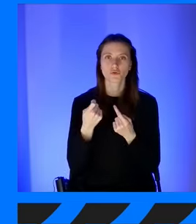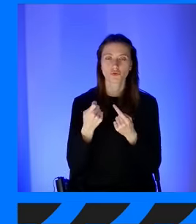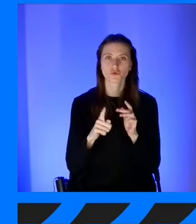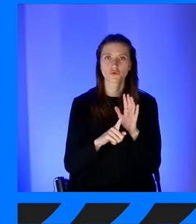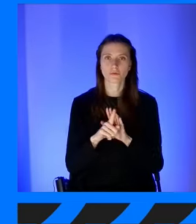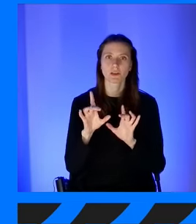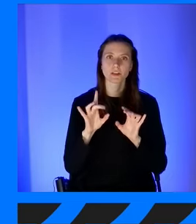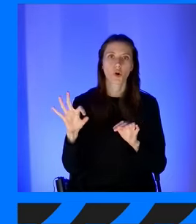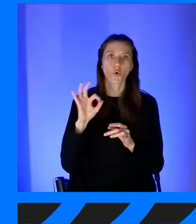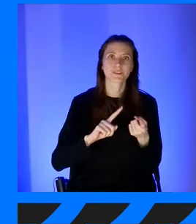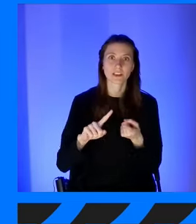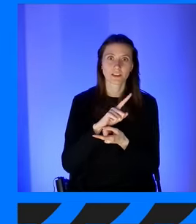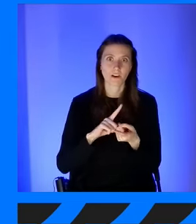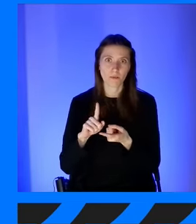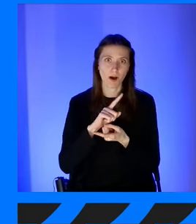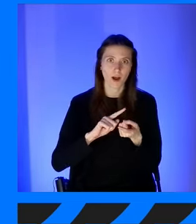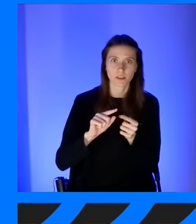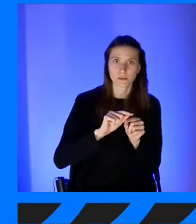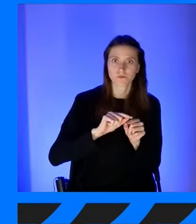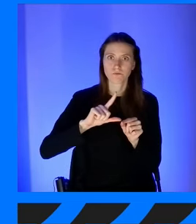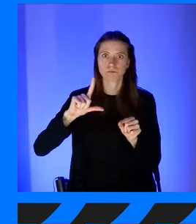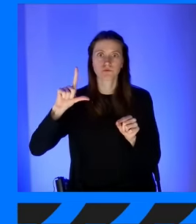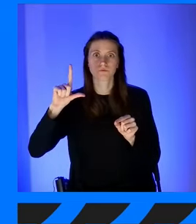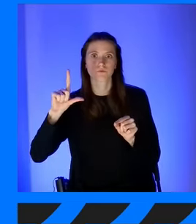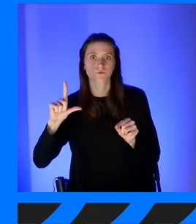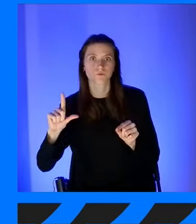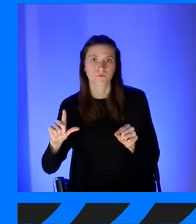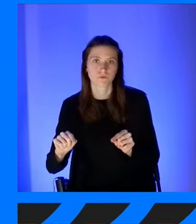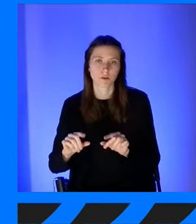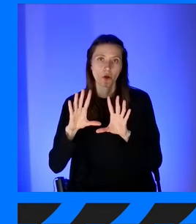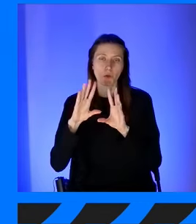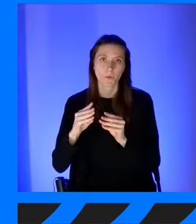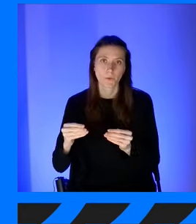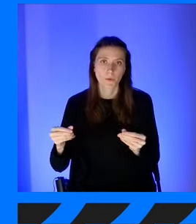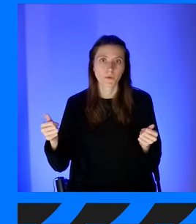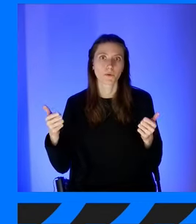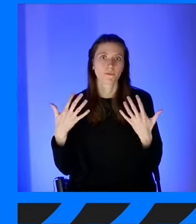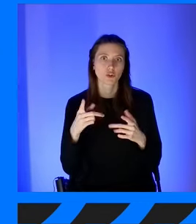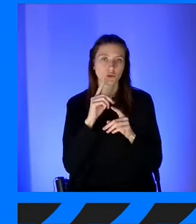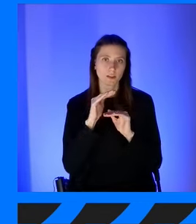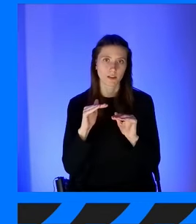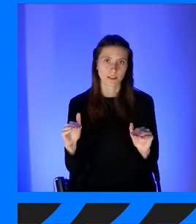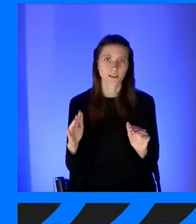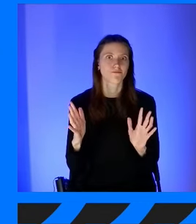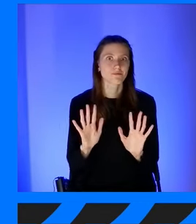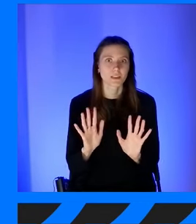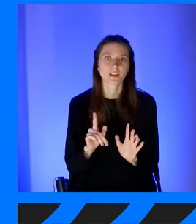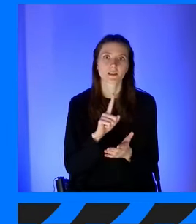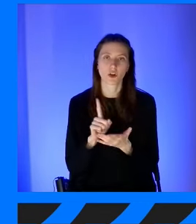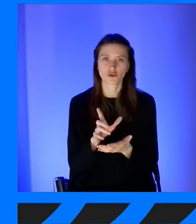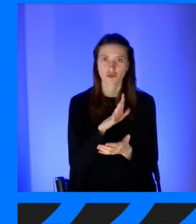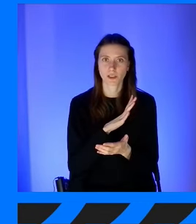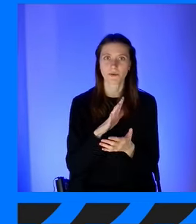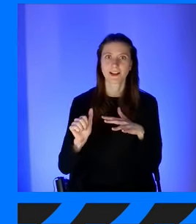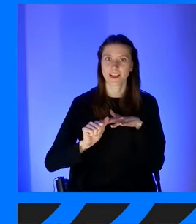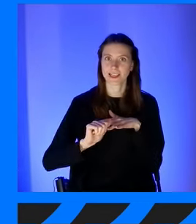пошутил да то есть бум пошл потом прошёл и вроде как всё затихло то есть должны быть лидеры как бы вот это вот так сказать